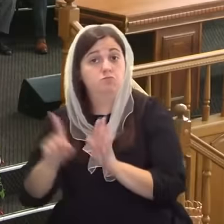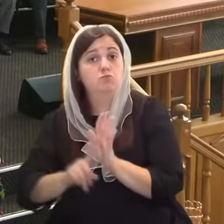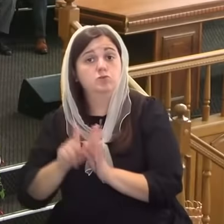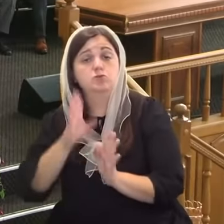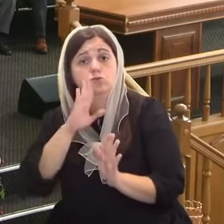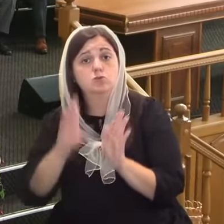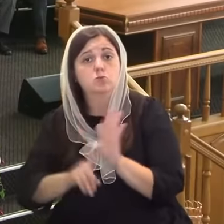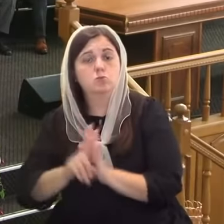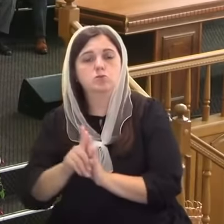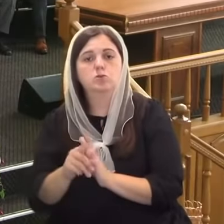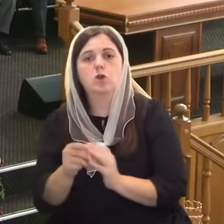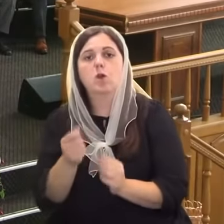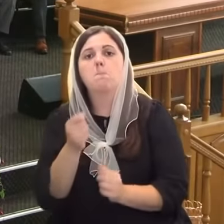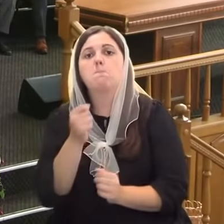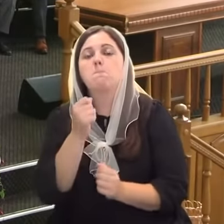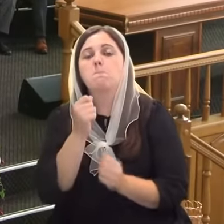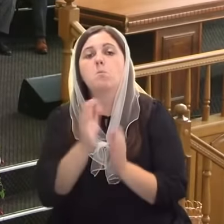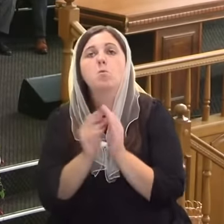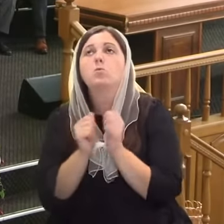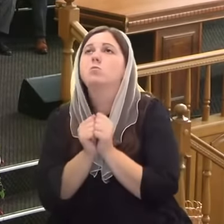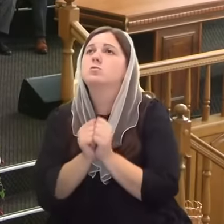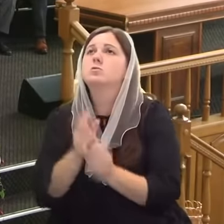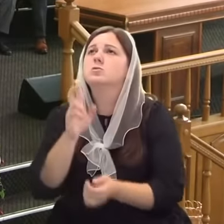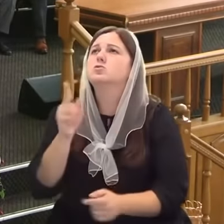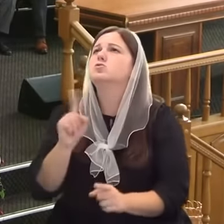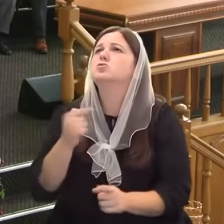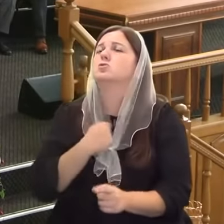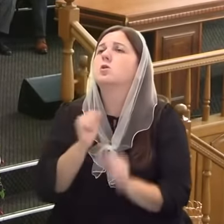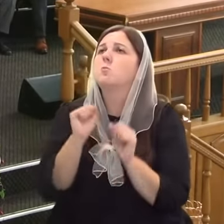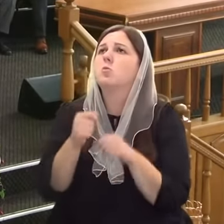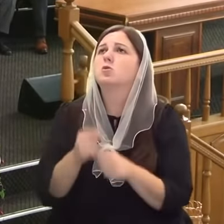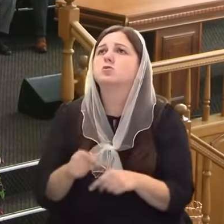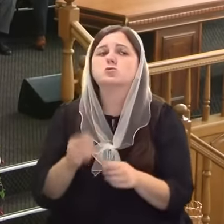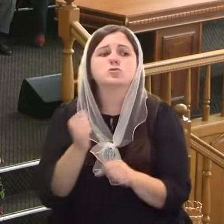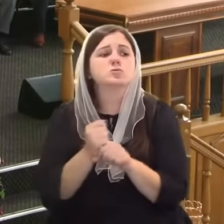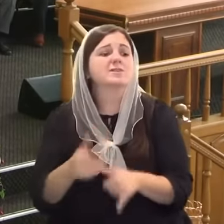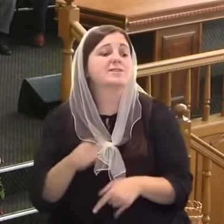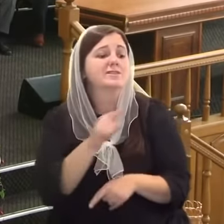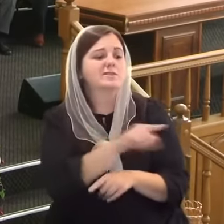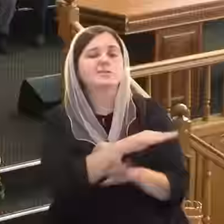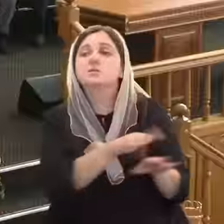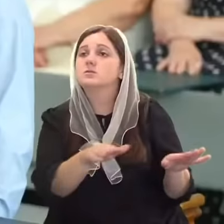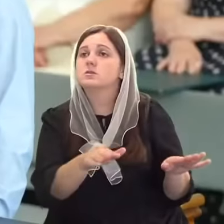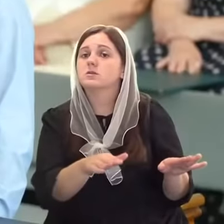Богу. И говорит: Господь, что я могу сделать для этих детей?